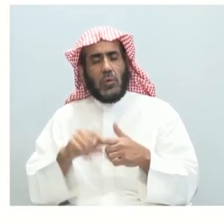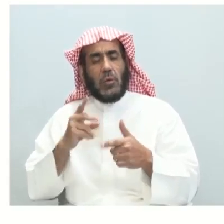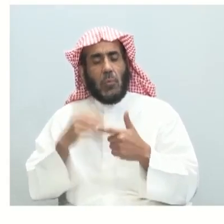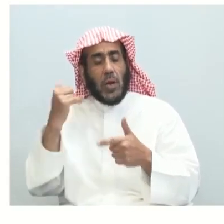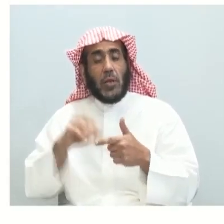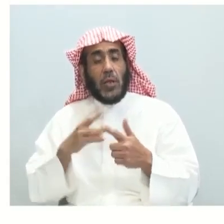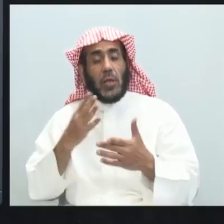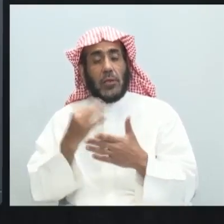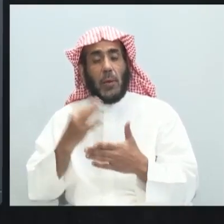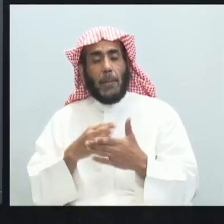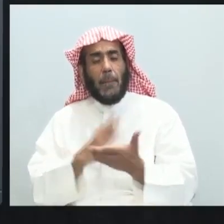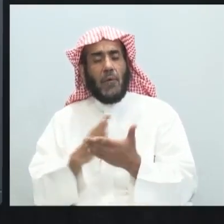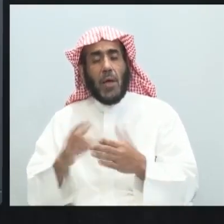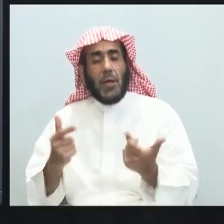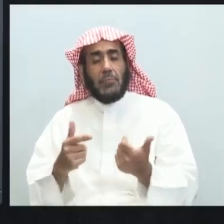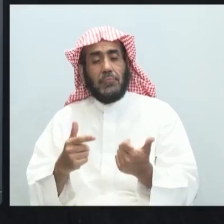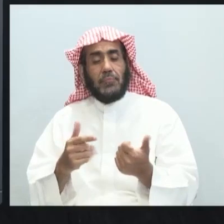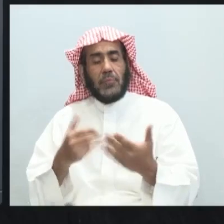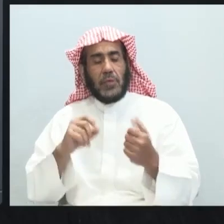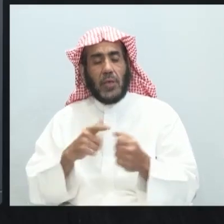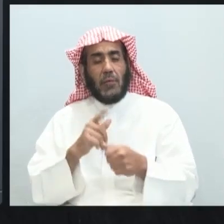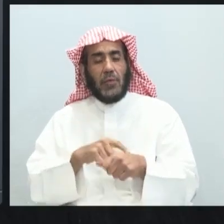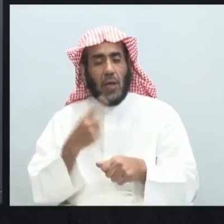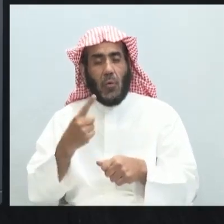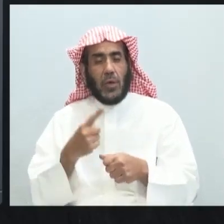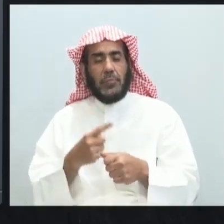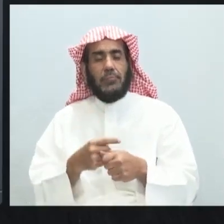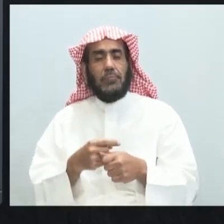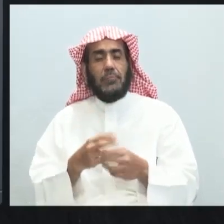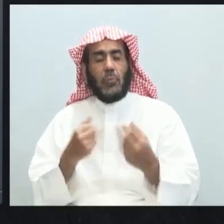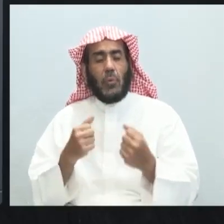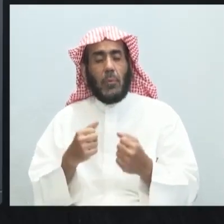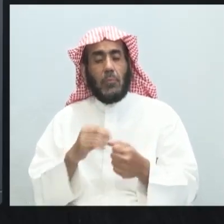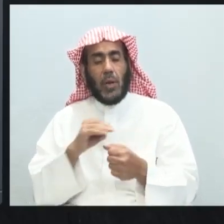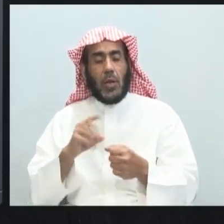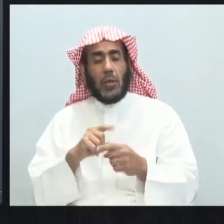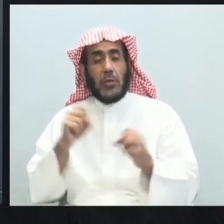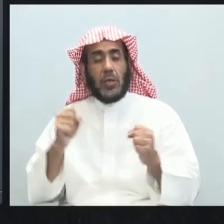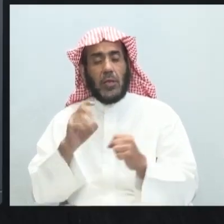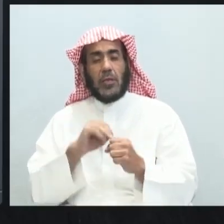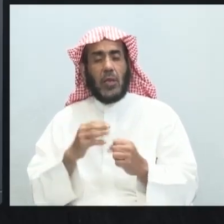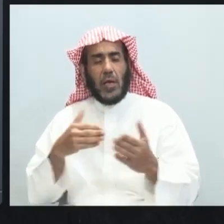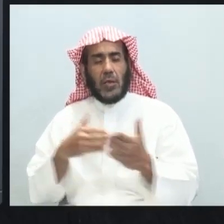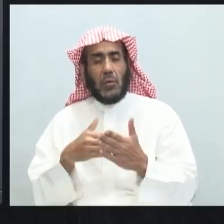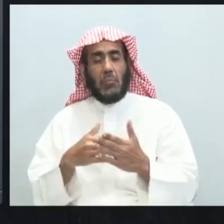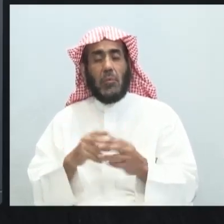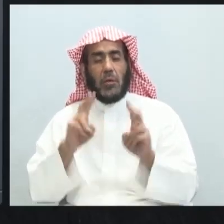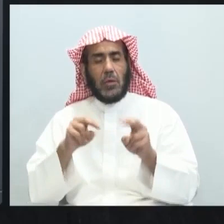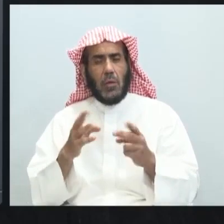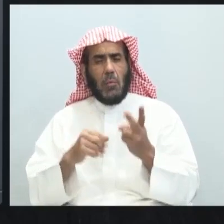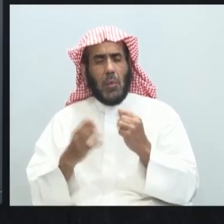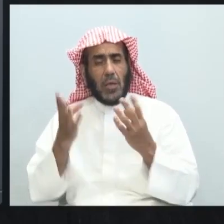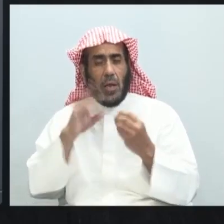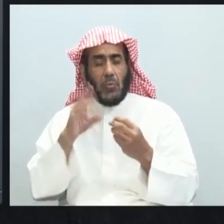ثلاثه اقسام فما هي سريعا في دقيقه واحده اقوم بماذا بحل هذه الاسئله حتى اقوم باثبات ما